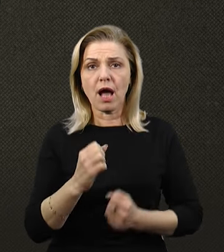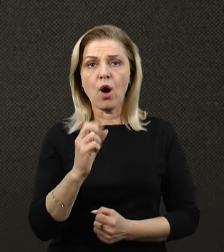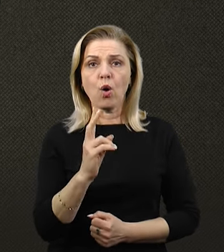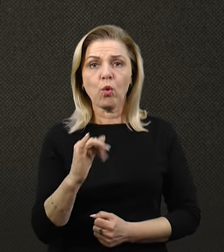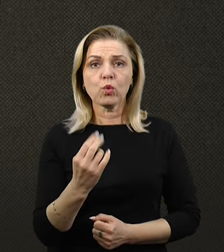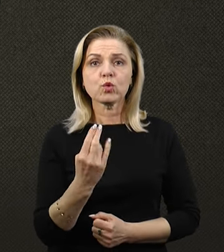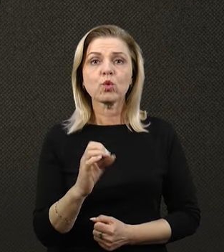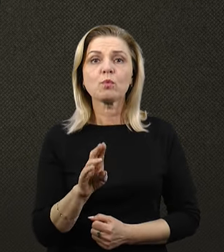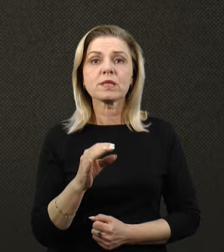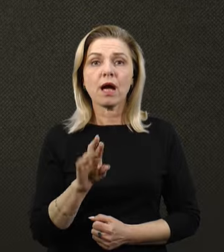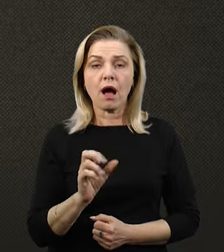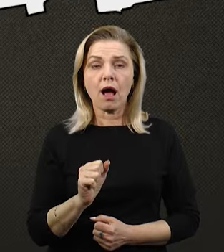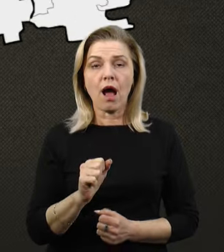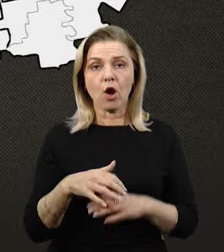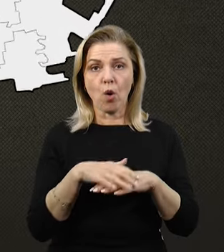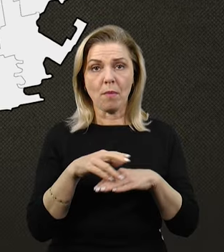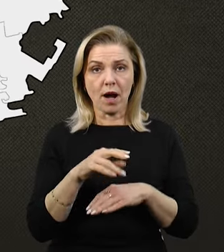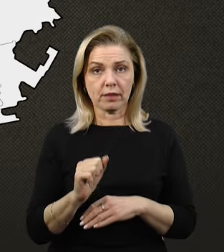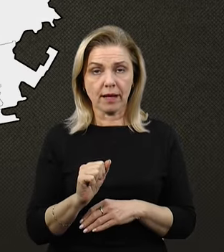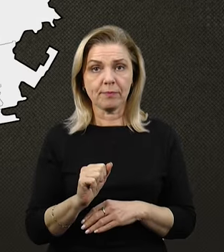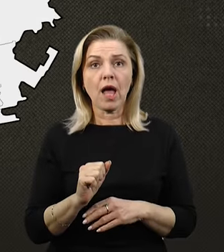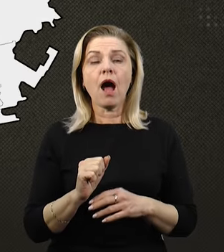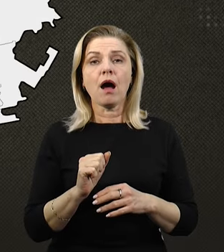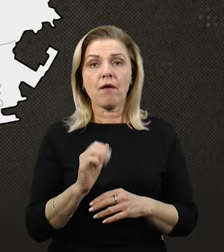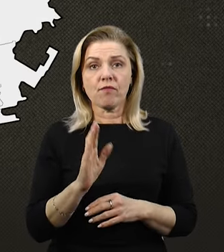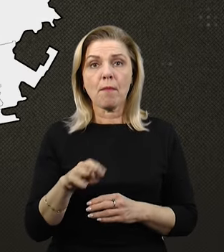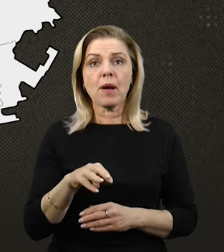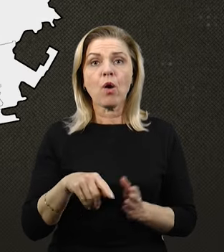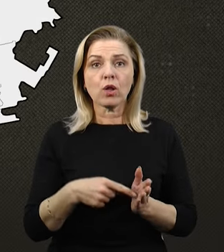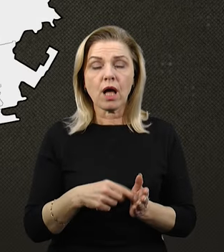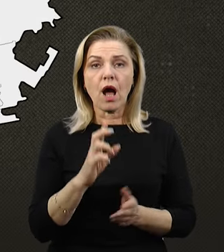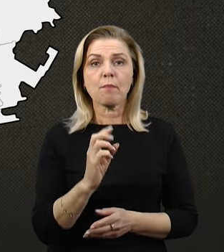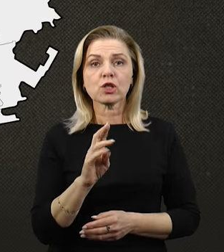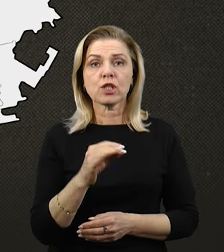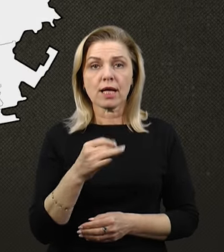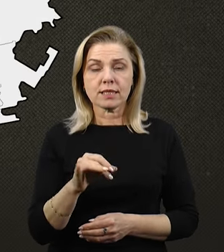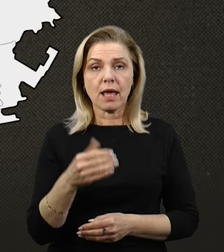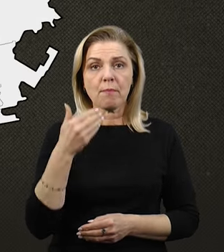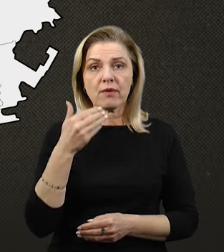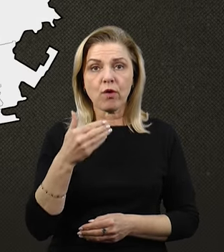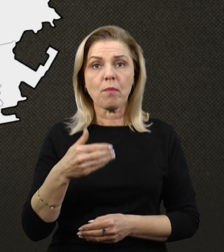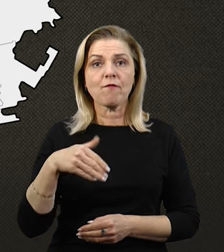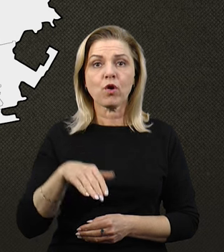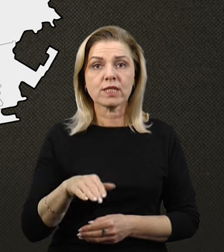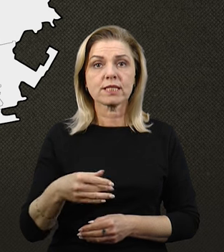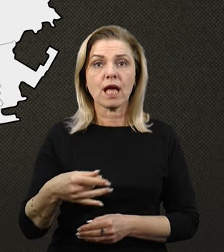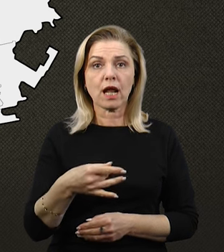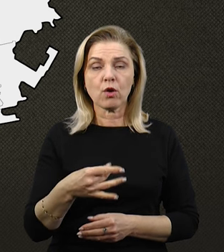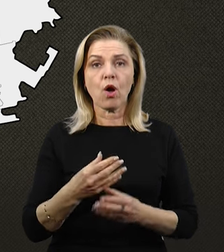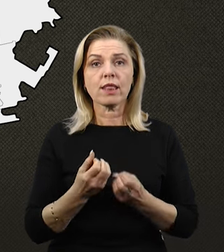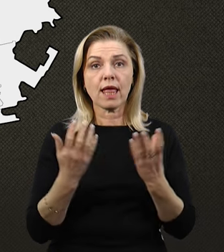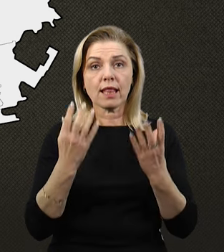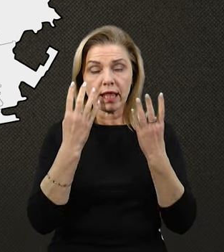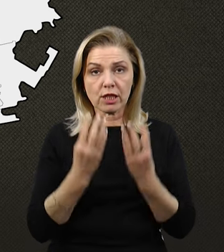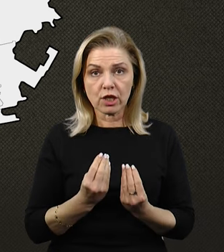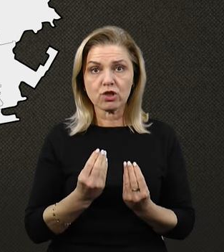та загиблих немає. За інформацією Миколаївської ОВА, у Миколаєві, Баштанському, Первомайському та Вознесенському районах день та ніч минули без